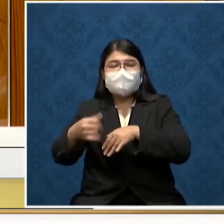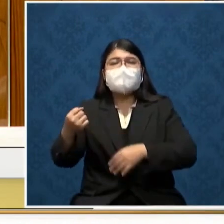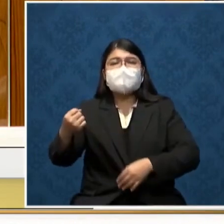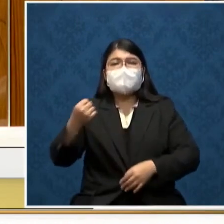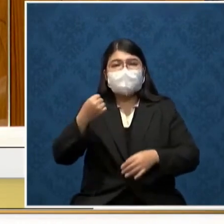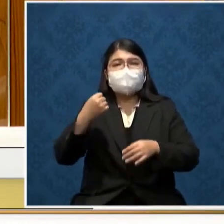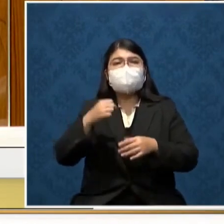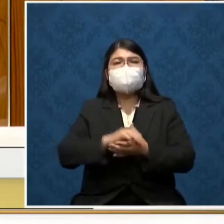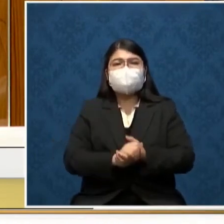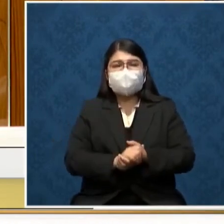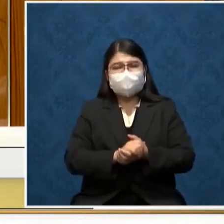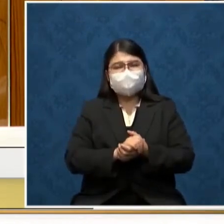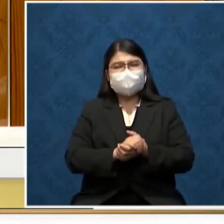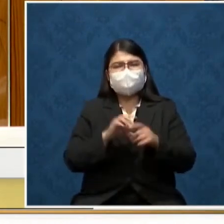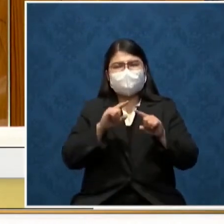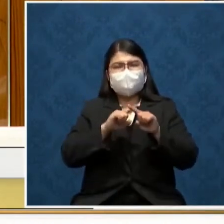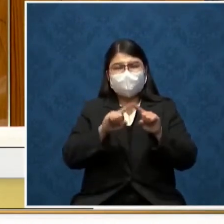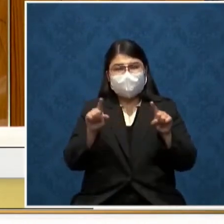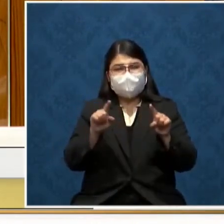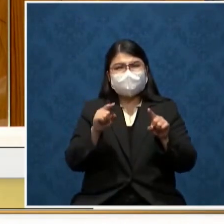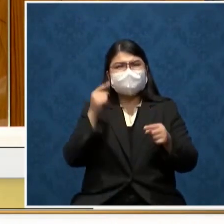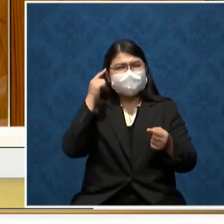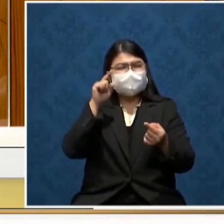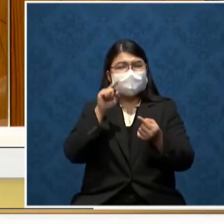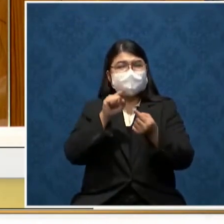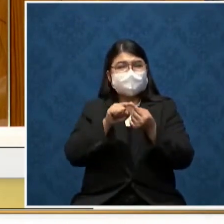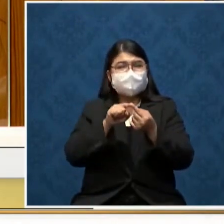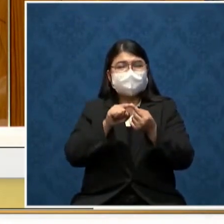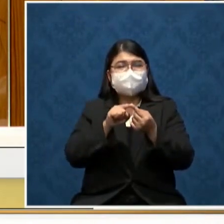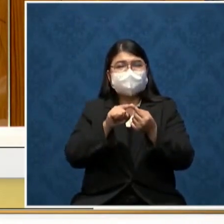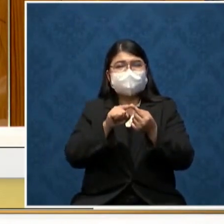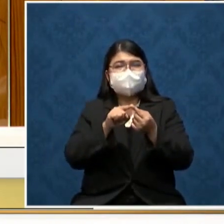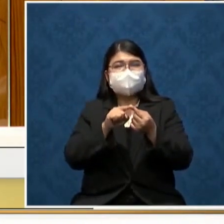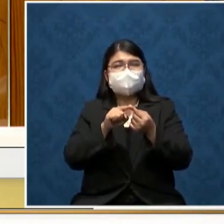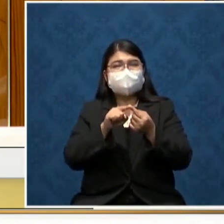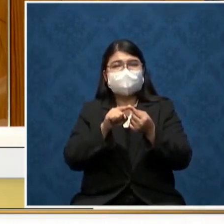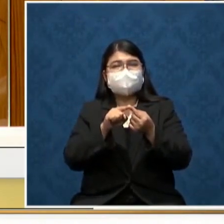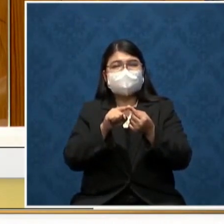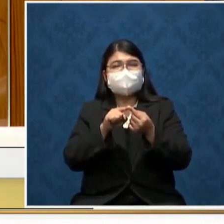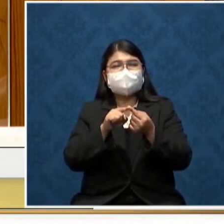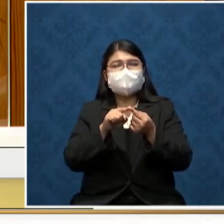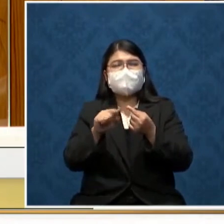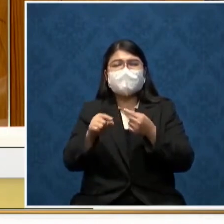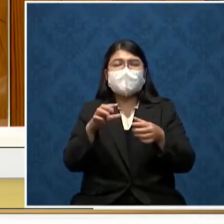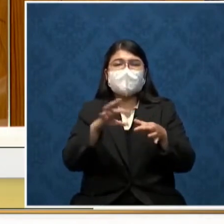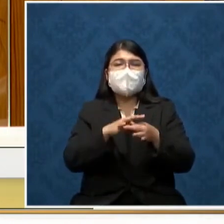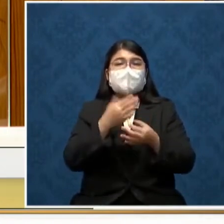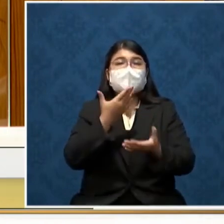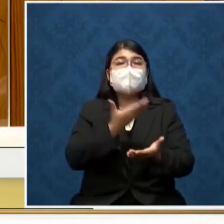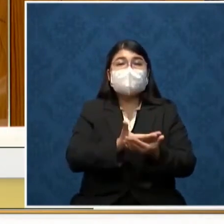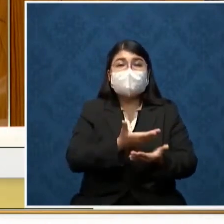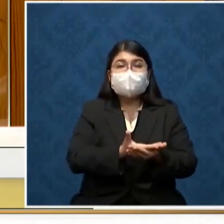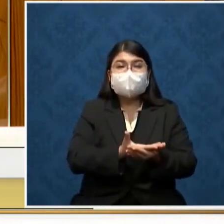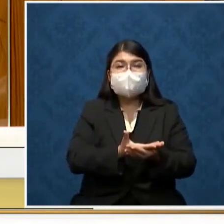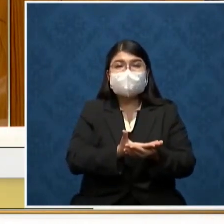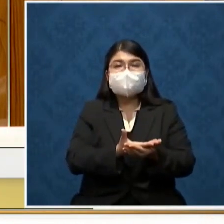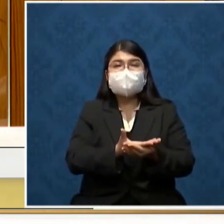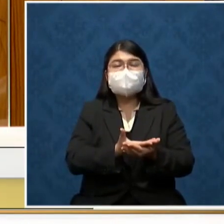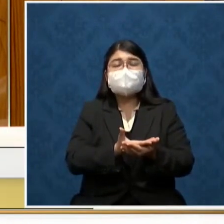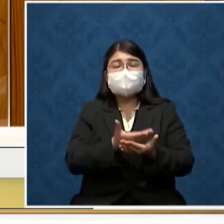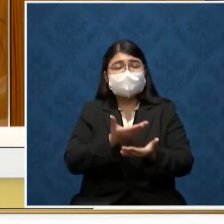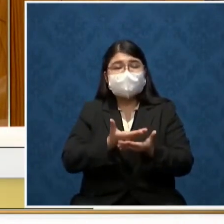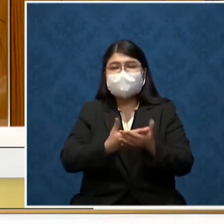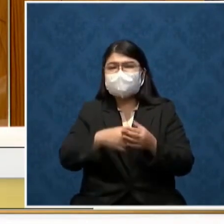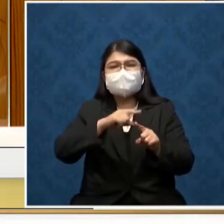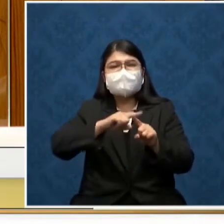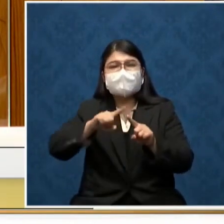งนี้และทั้งนั้นก็ต้องคำนึงถึงนะครับภาระการเงินนะครับภาระในเรื่องเงินต่